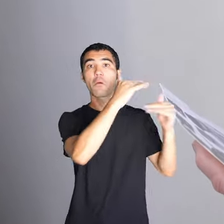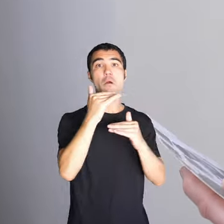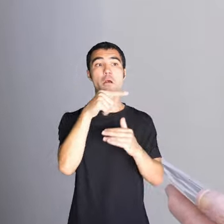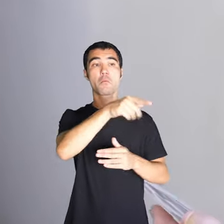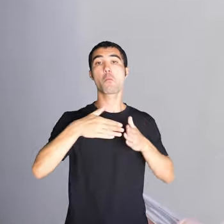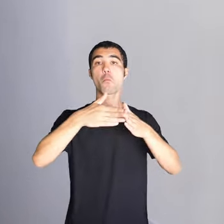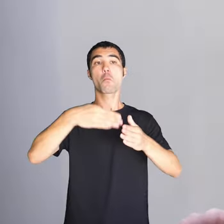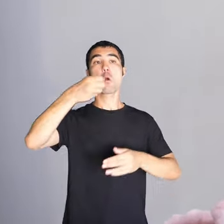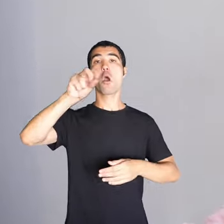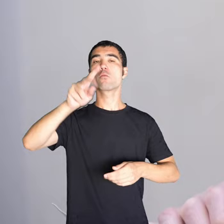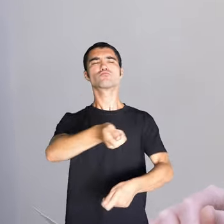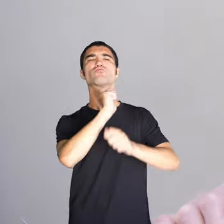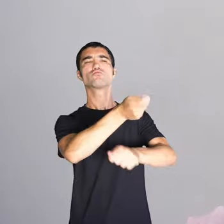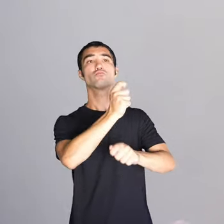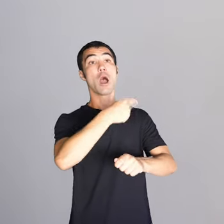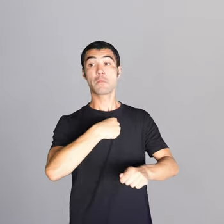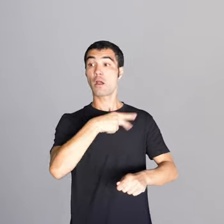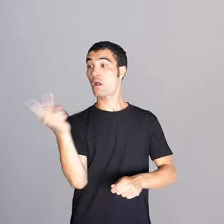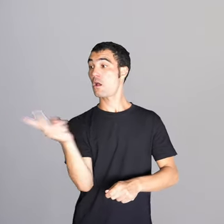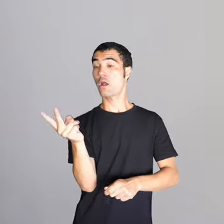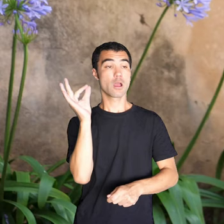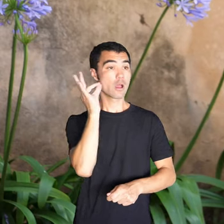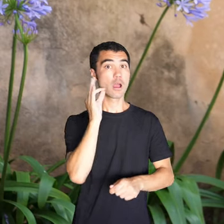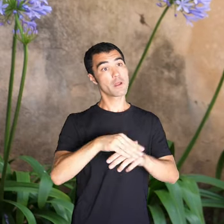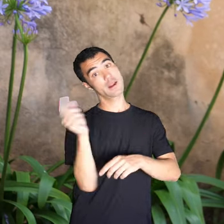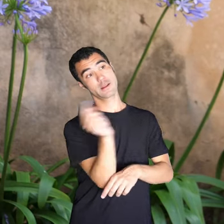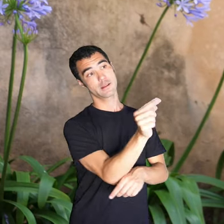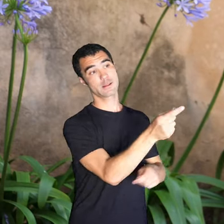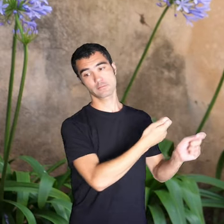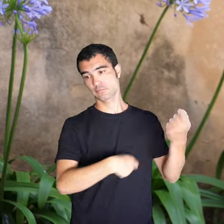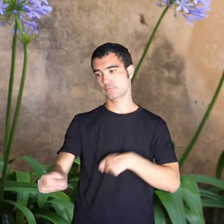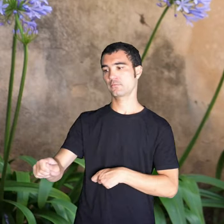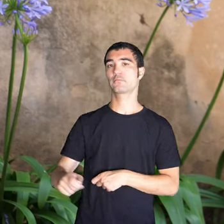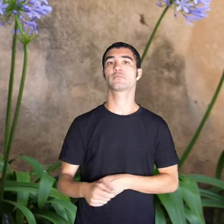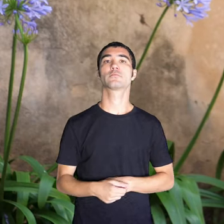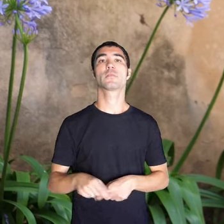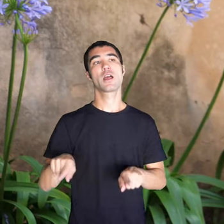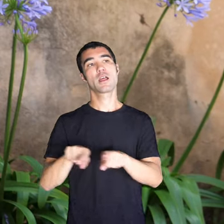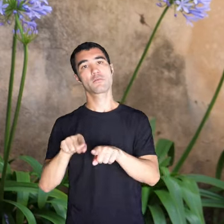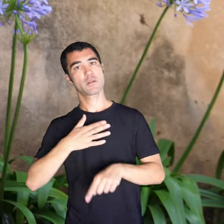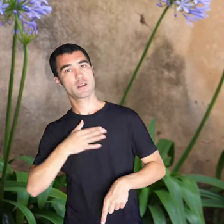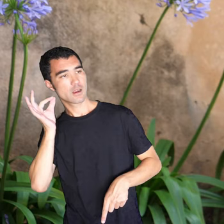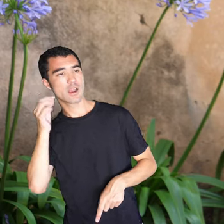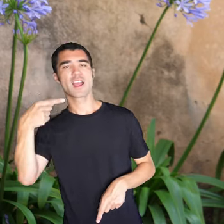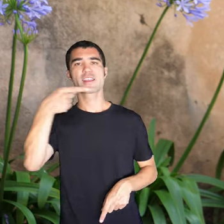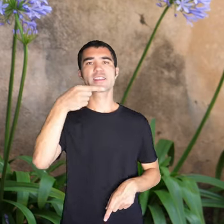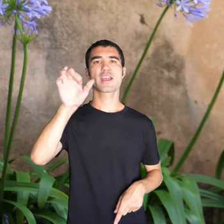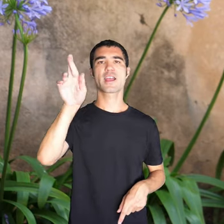venedores, era una barca de bou, i elles venien els peix per això, la meva germana Escòrcia, això és Gerret,